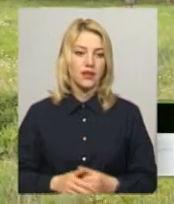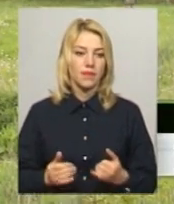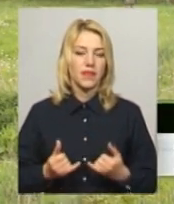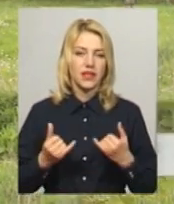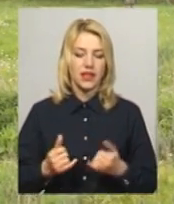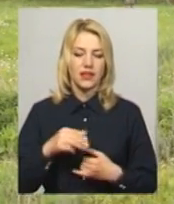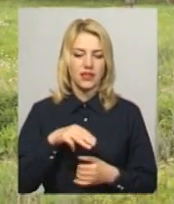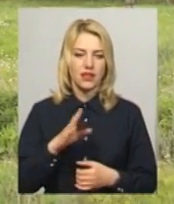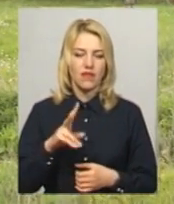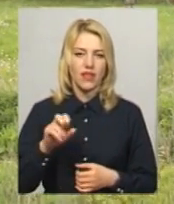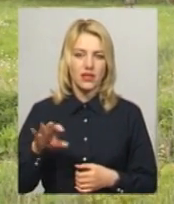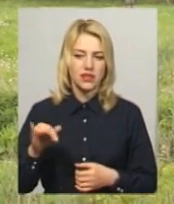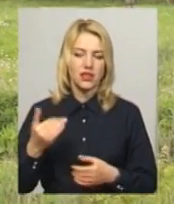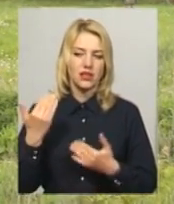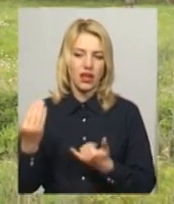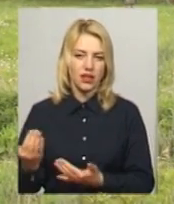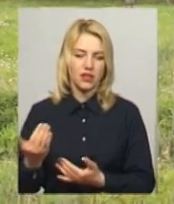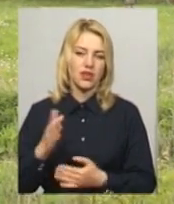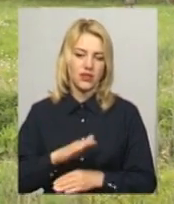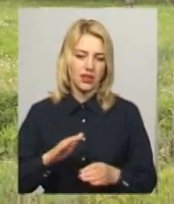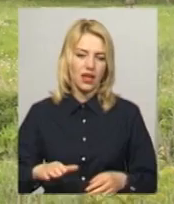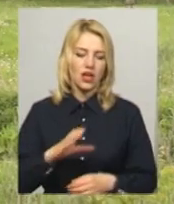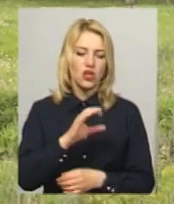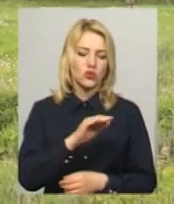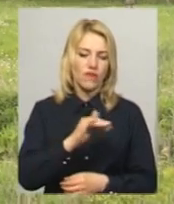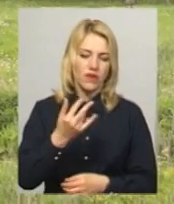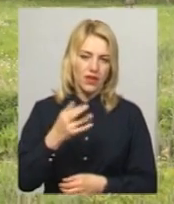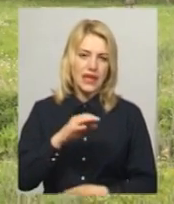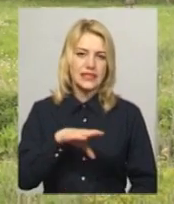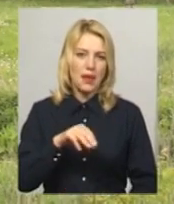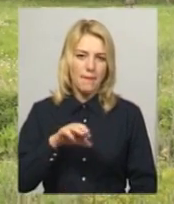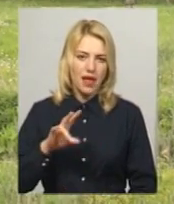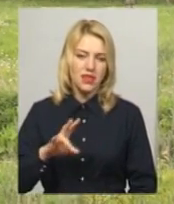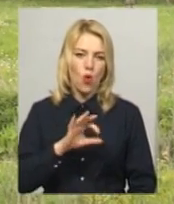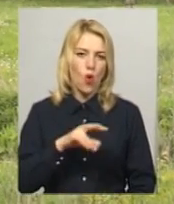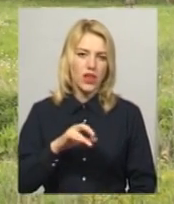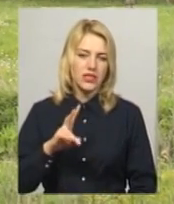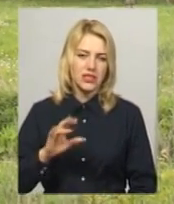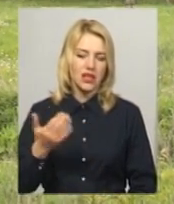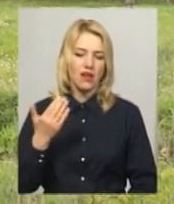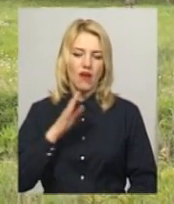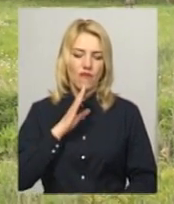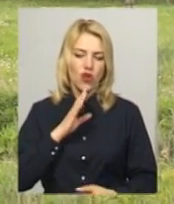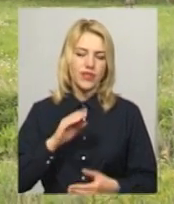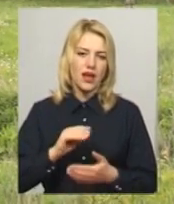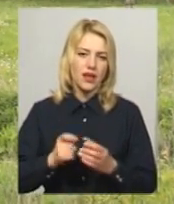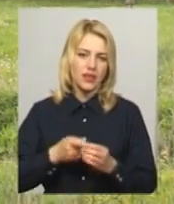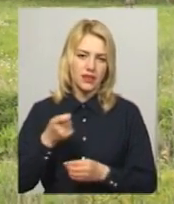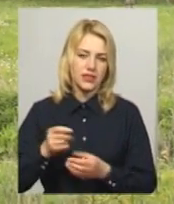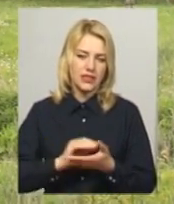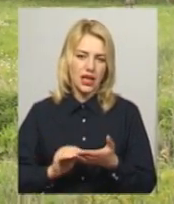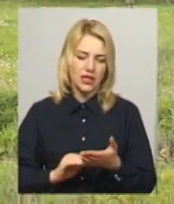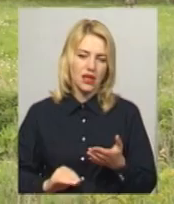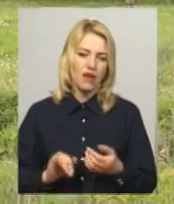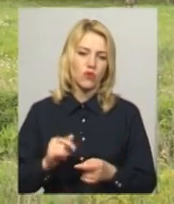Тетяни Власової, для їхніх дітей, для трьох Софійки, Степана і Олексія, вона прийшла, написала з'яву. також виділено три